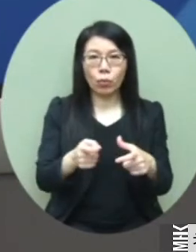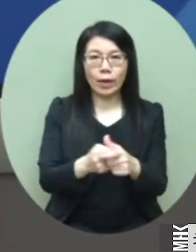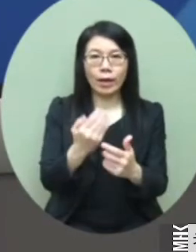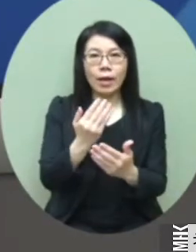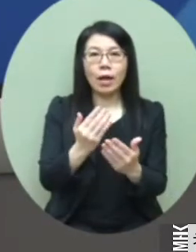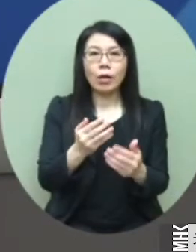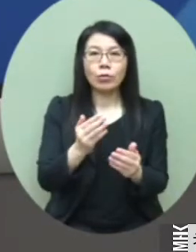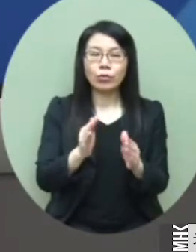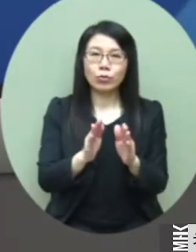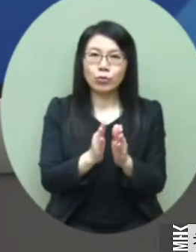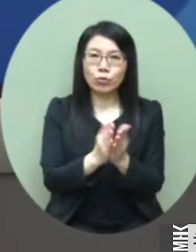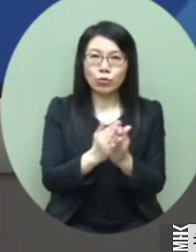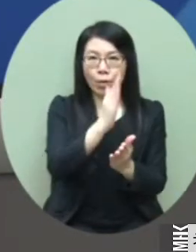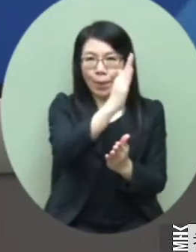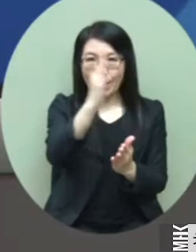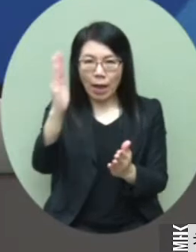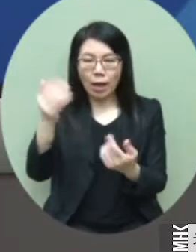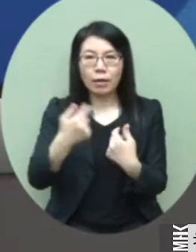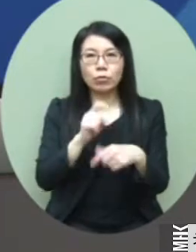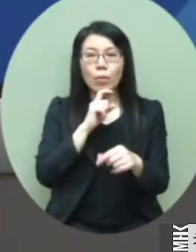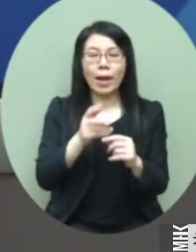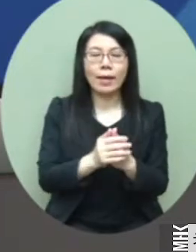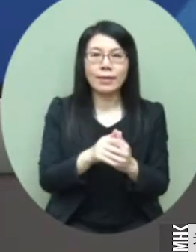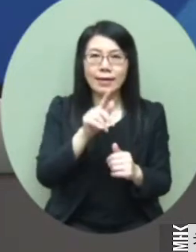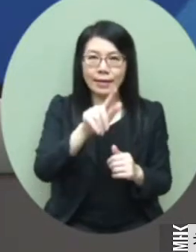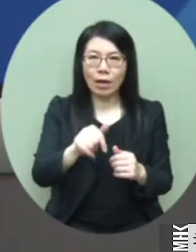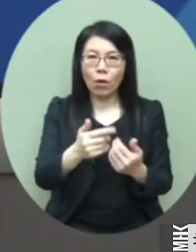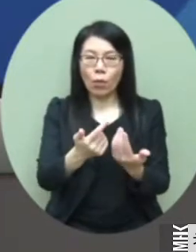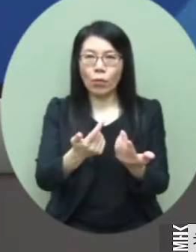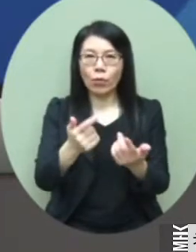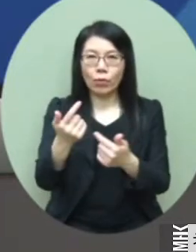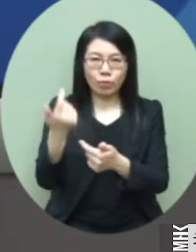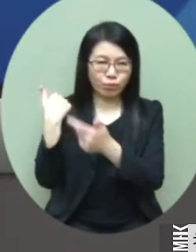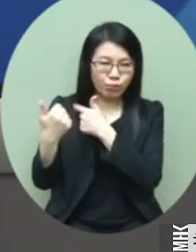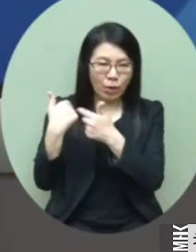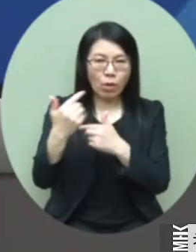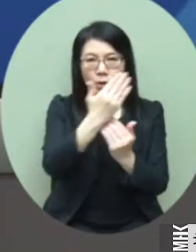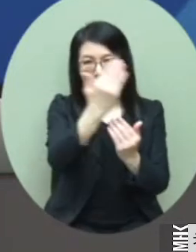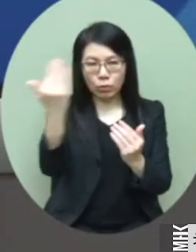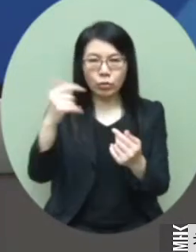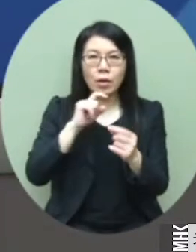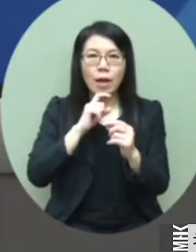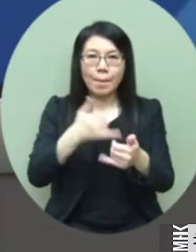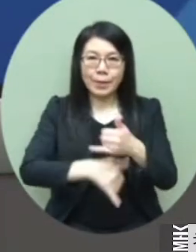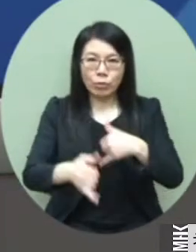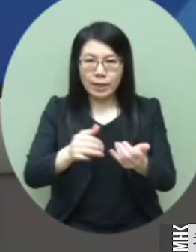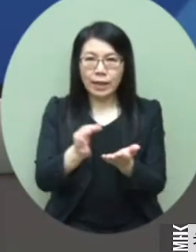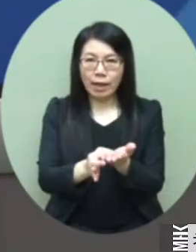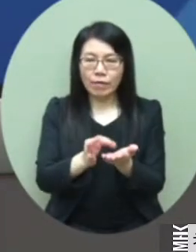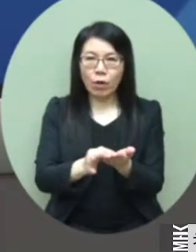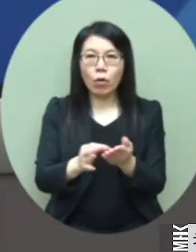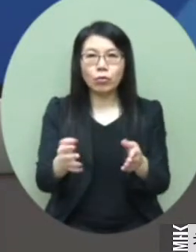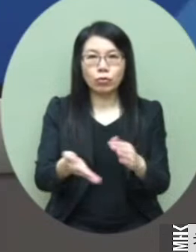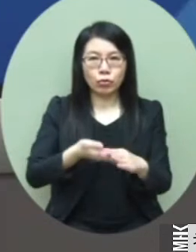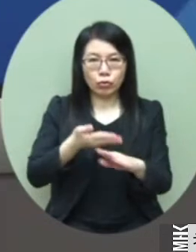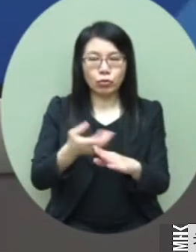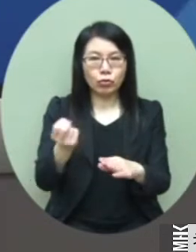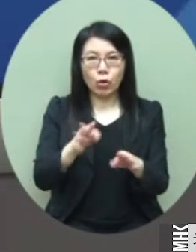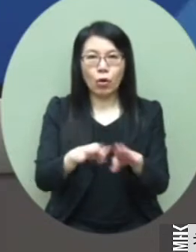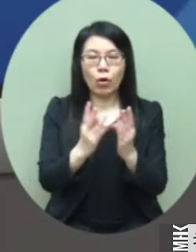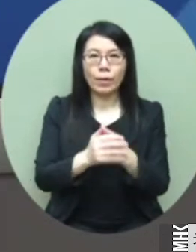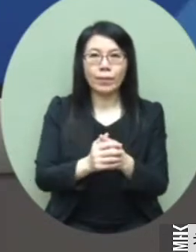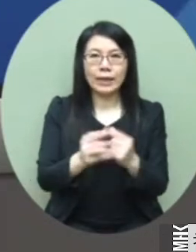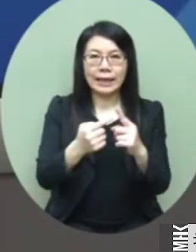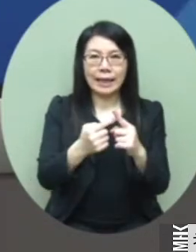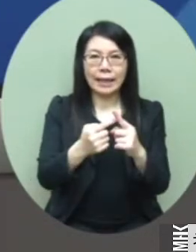圖書館、博物館、演出場地係會重開嘅，人數係唔可以超過可以容